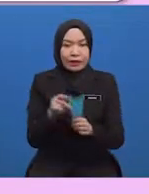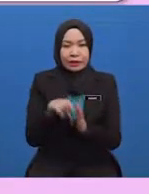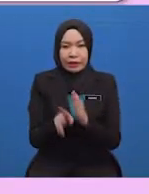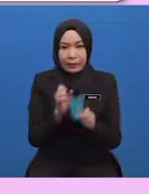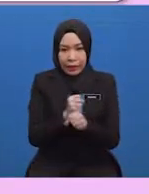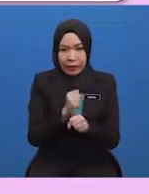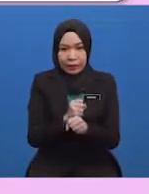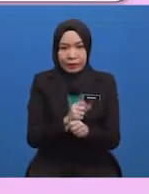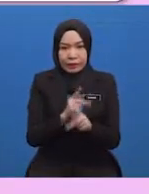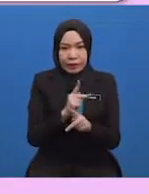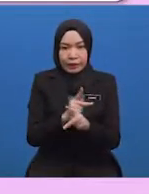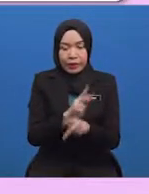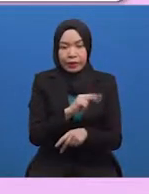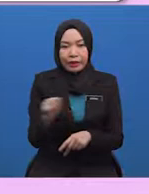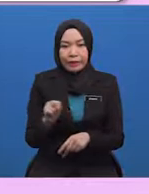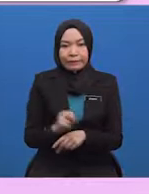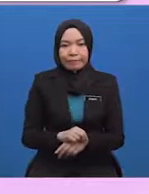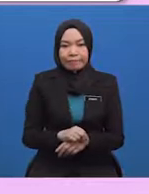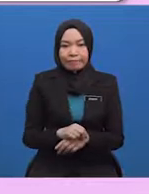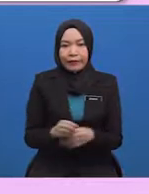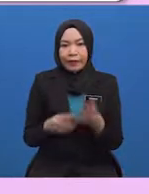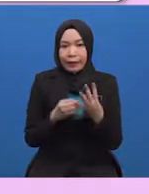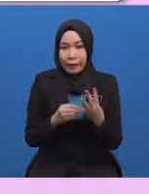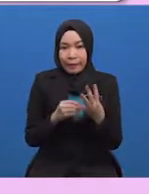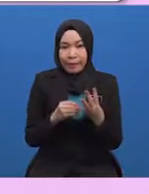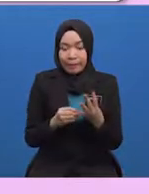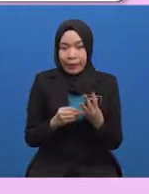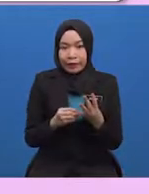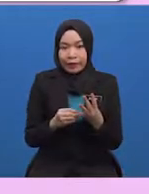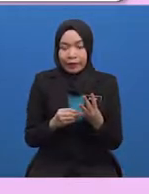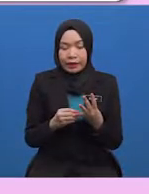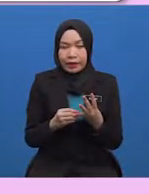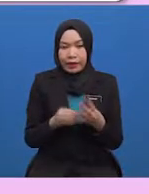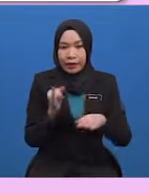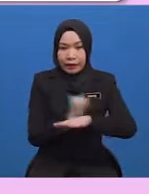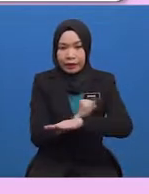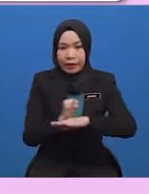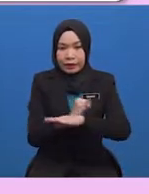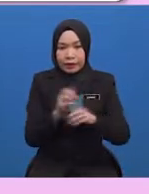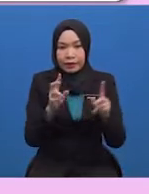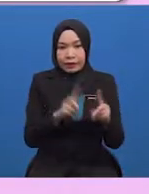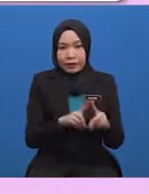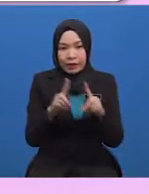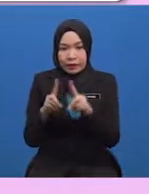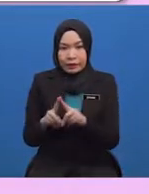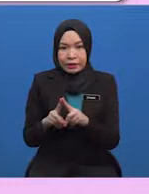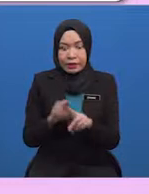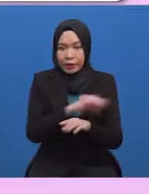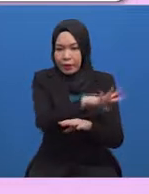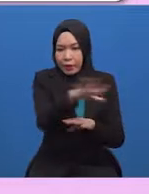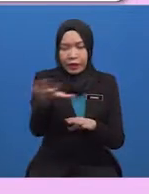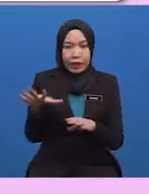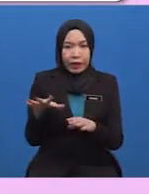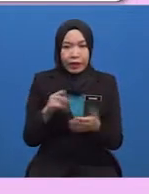ialah perindustrian desa. Program ini melibatkan penyelerakan pusat-pusat industri